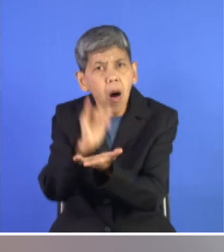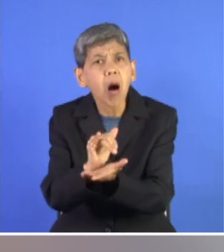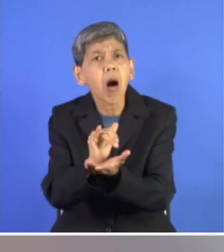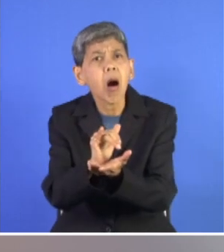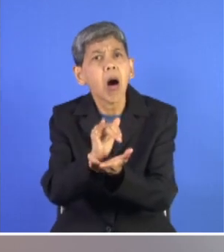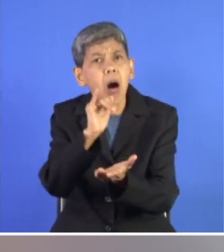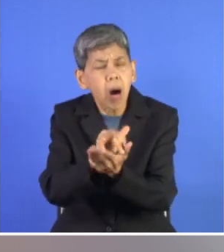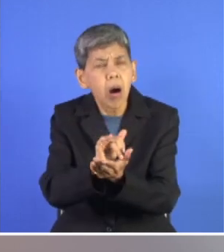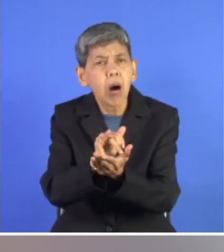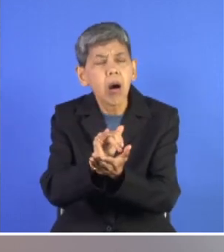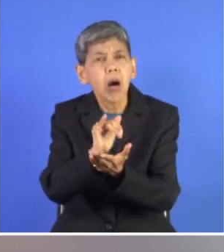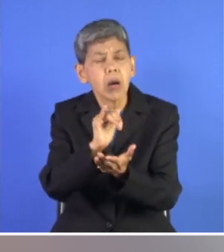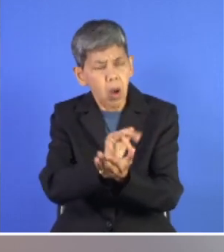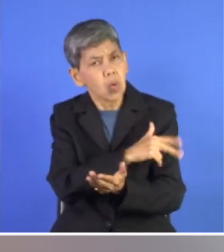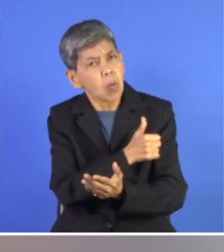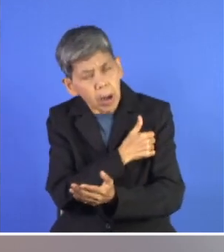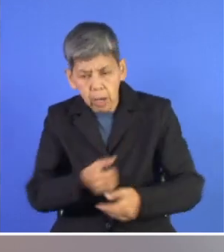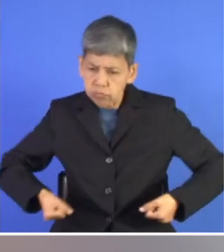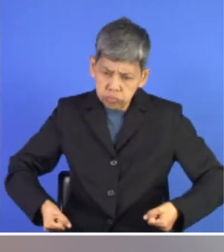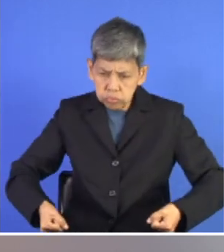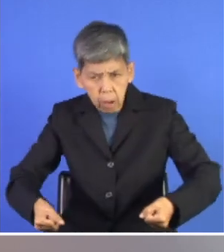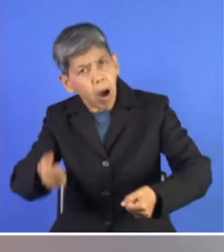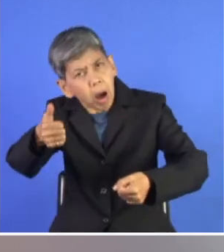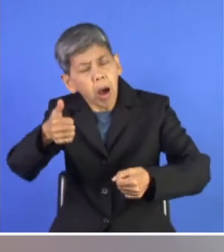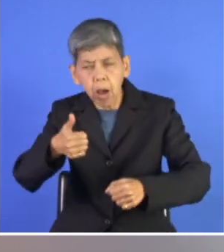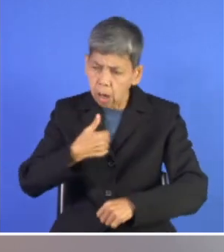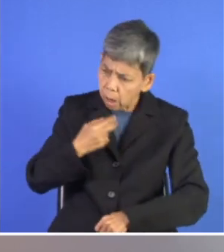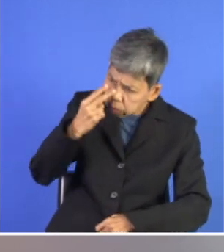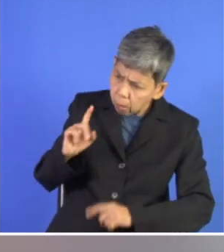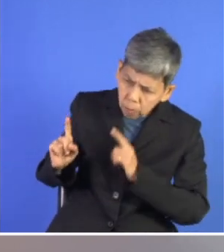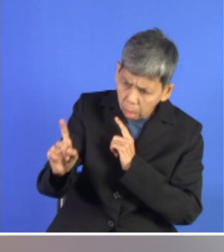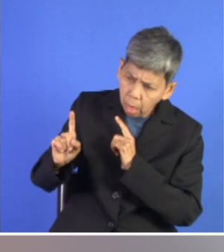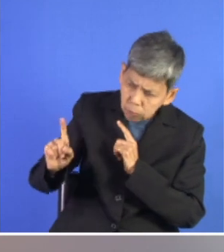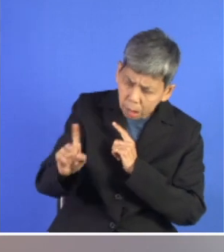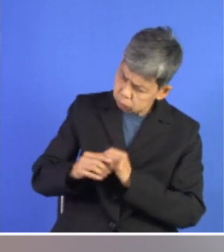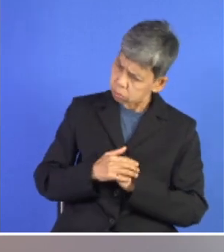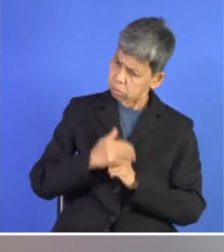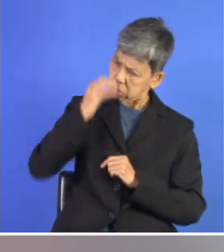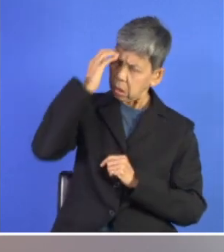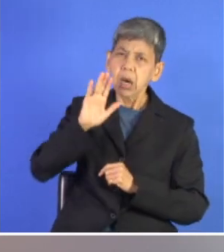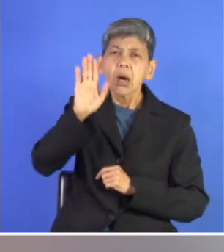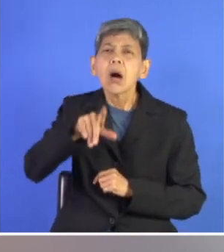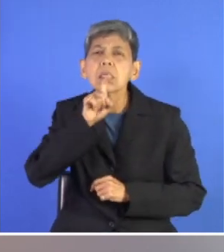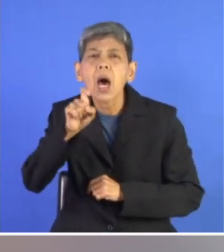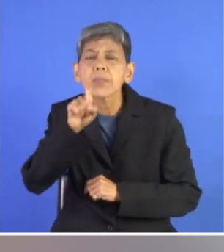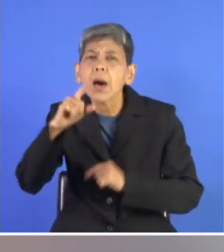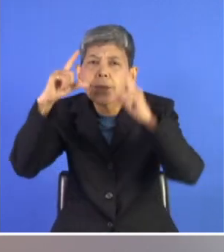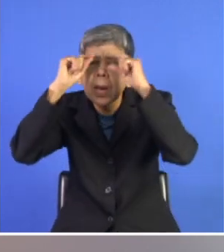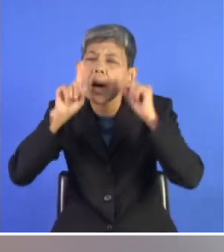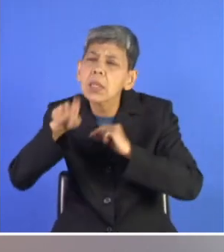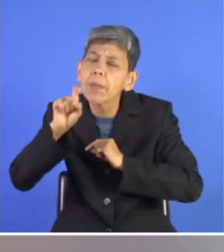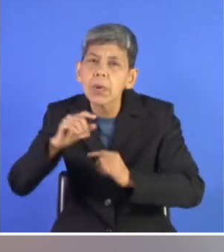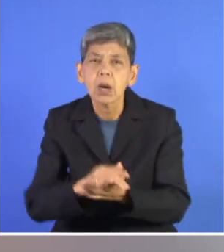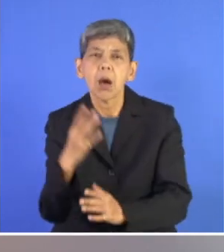ได้นอนรถปีได้นั่งรถเข็นได้เข้าตรวจก่อนลูกหมูก็เลยย่างไปถามเจ้าหน้าที่เจ้าหน้าที่เพิ่นว่า